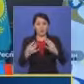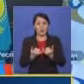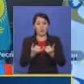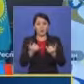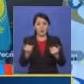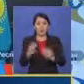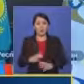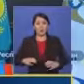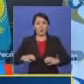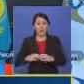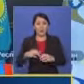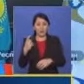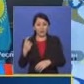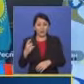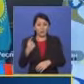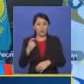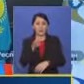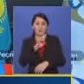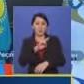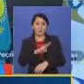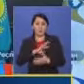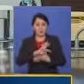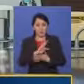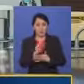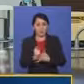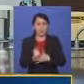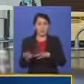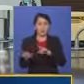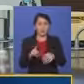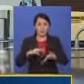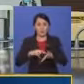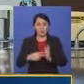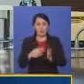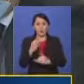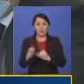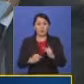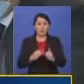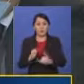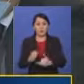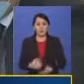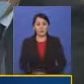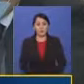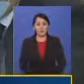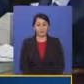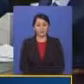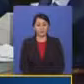көрсетілетін қызметтердегі бірыңғай нарықтың жұмыс істеуін қамтамасыз ету жөніндегі іс-шаралар жоспары талқыға